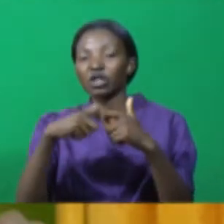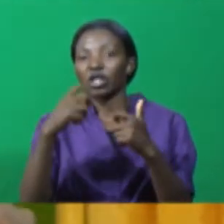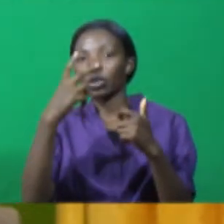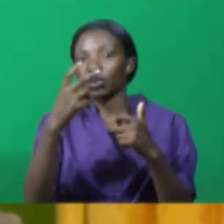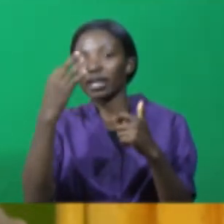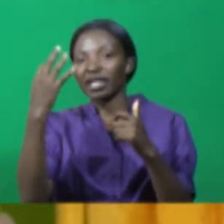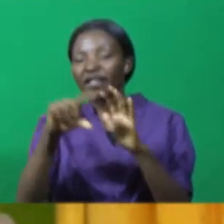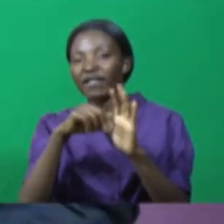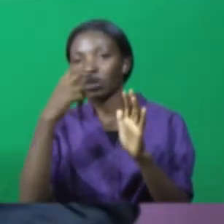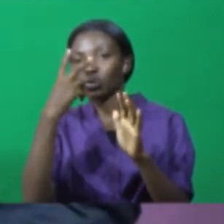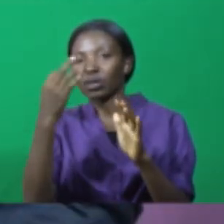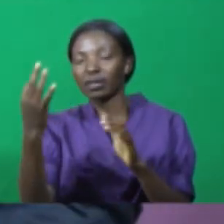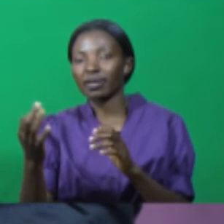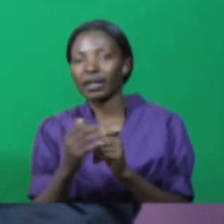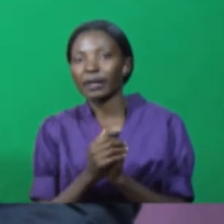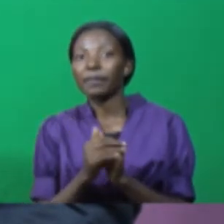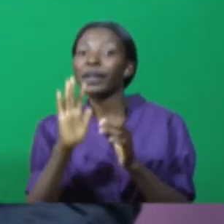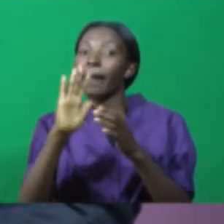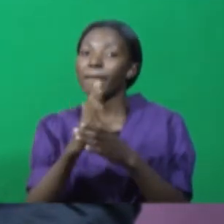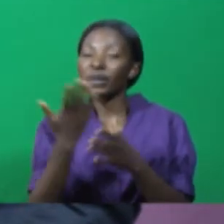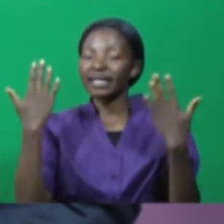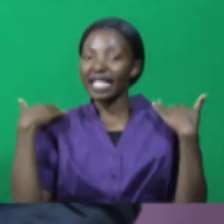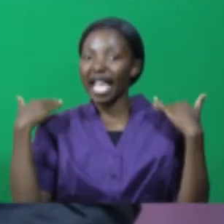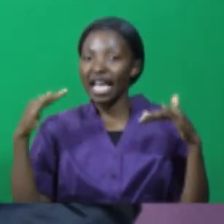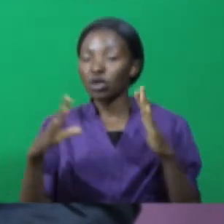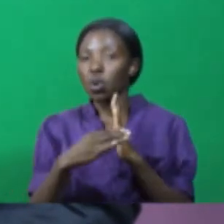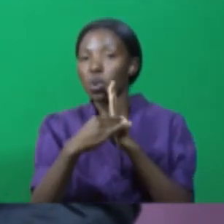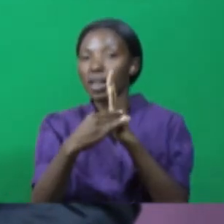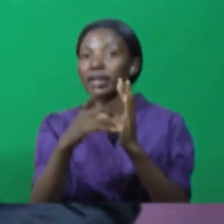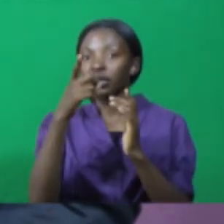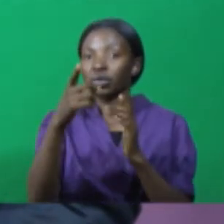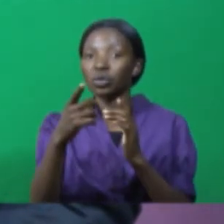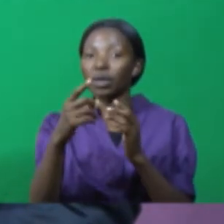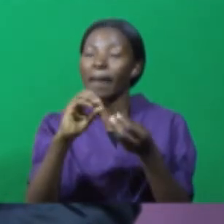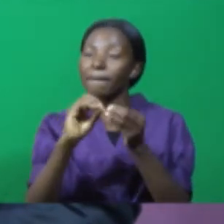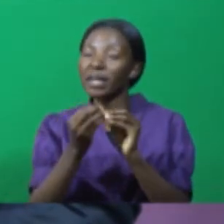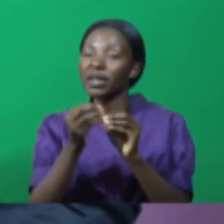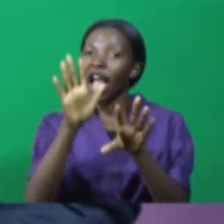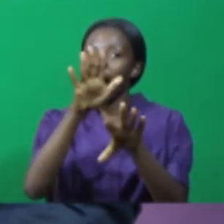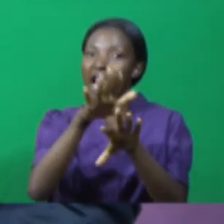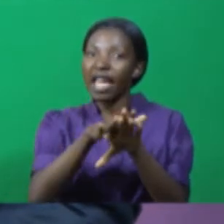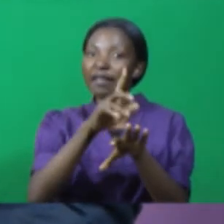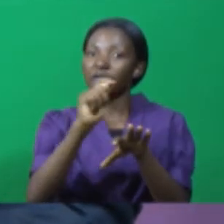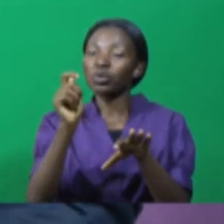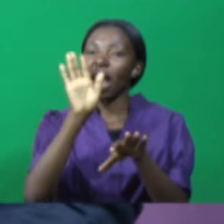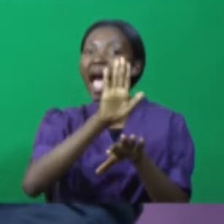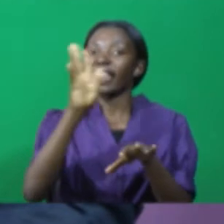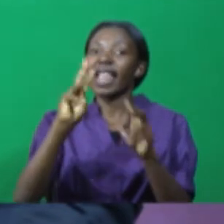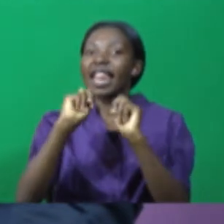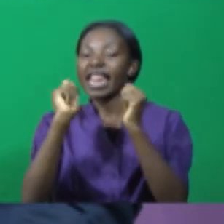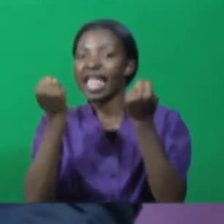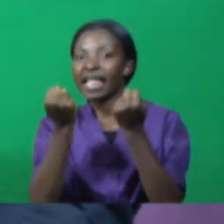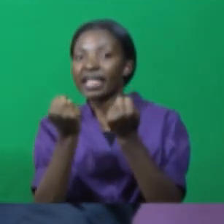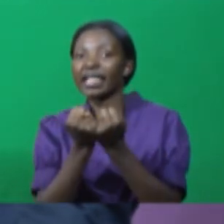23 verse 23 inoti kudi Nekuti mtumwa wangu uchakutungamirira akusvitse kuva Amori neva Heti neva Perezi